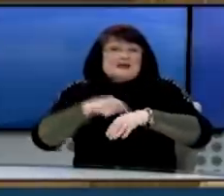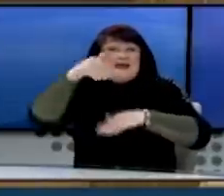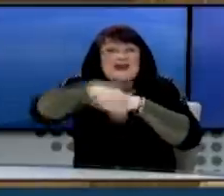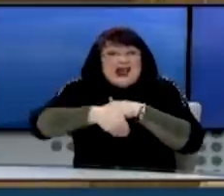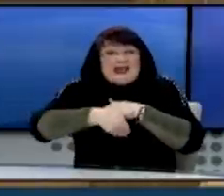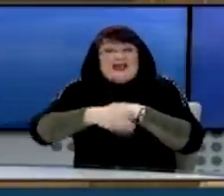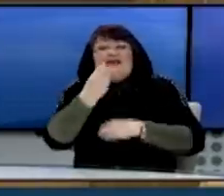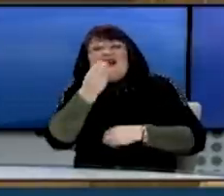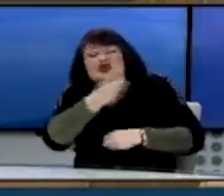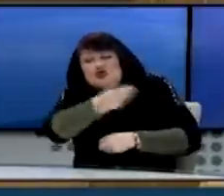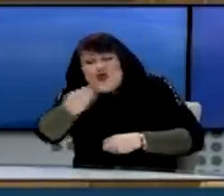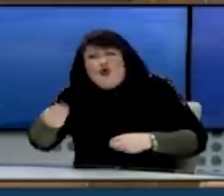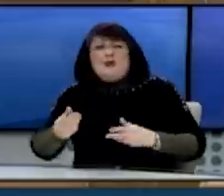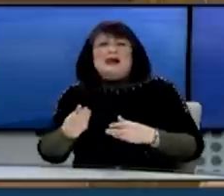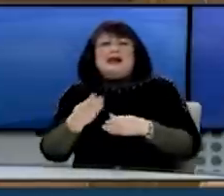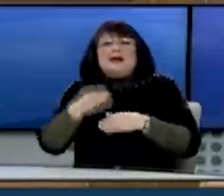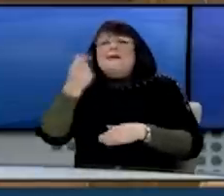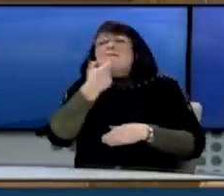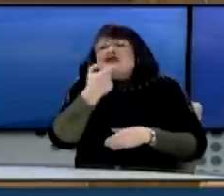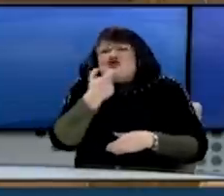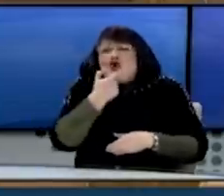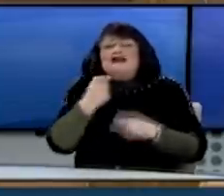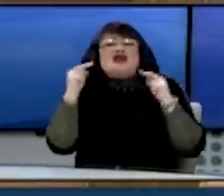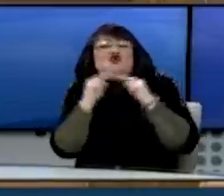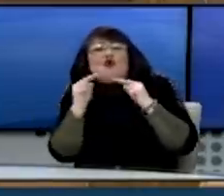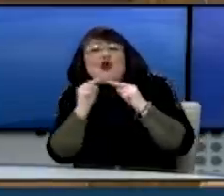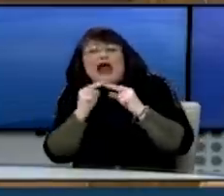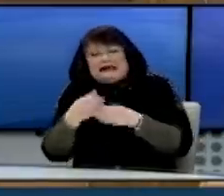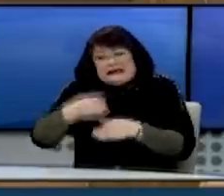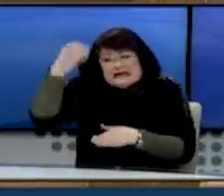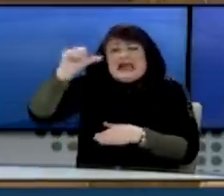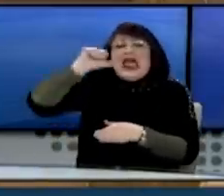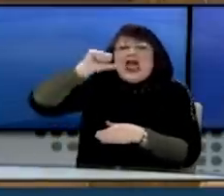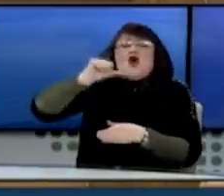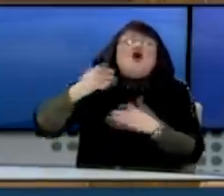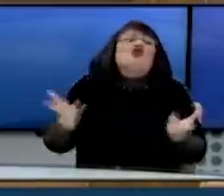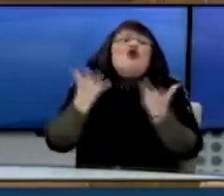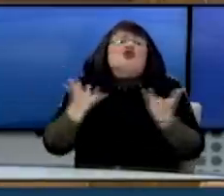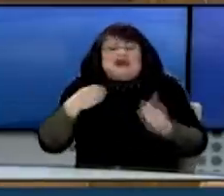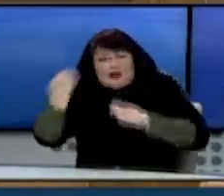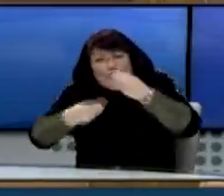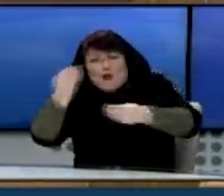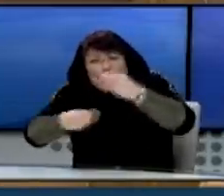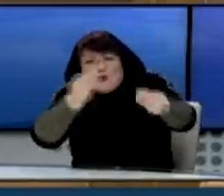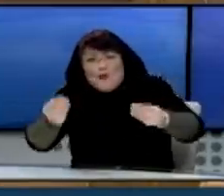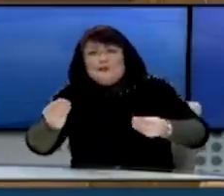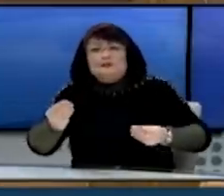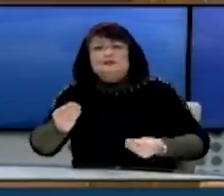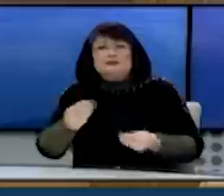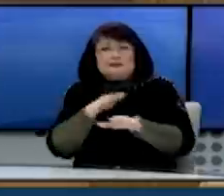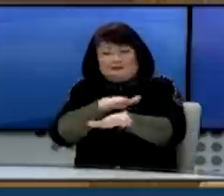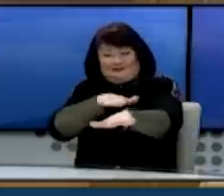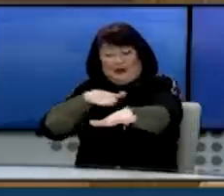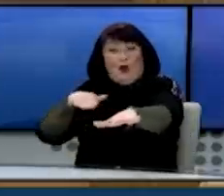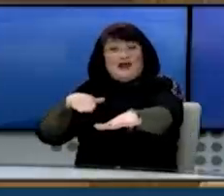βράδυ, τρόφιμα, μπισκότα, σοκολάτες, μπουκάλια με νερό, και τα μοίραζαν σε όσους είχαν